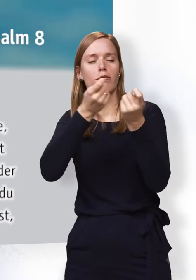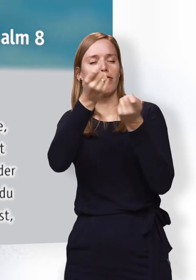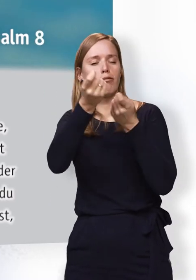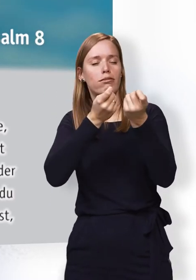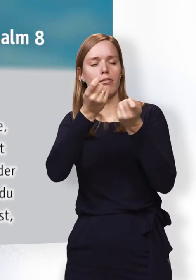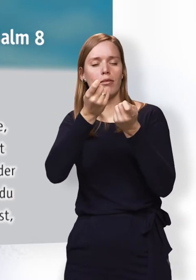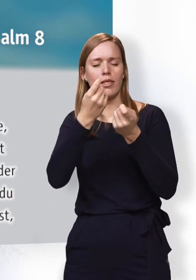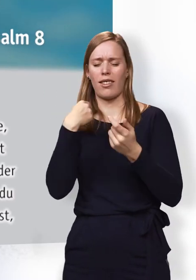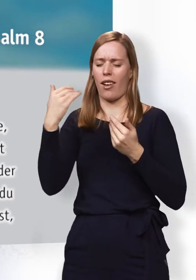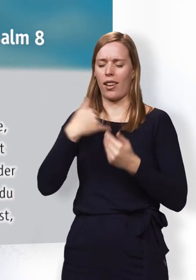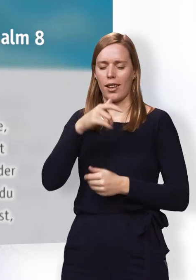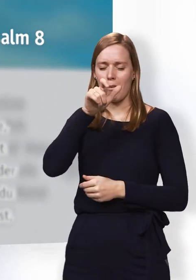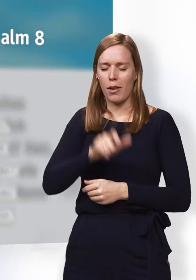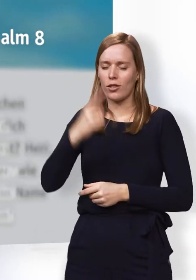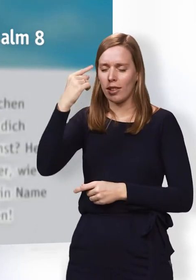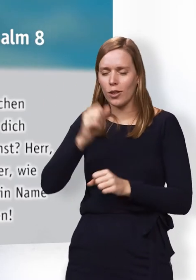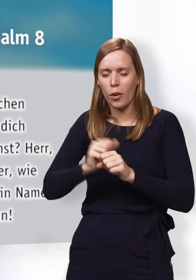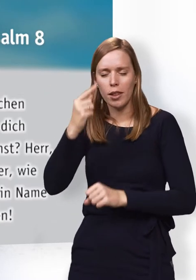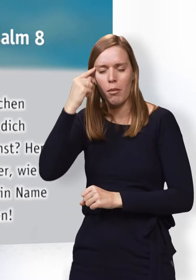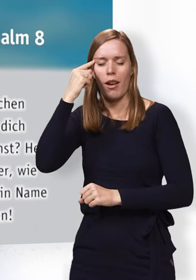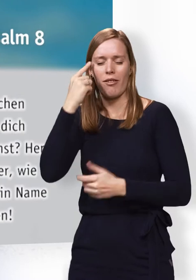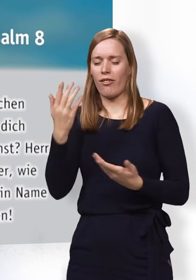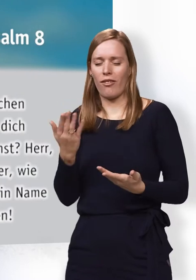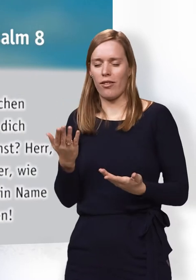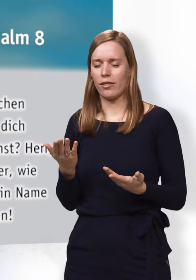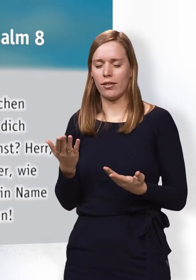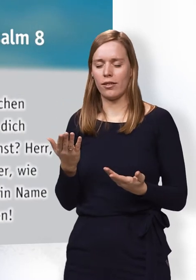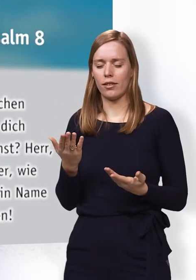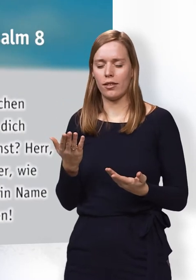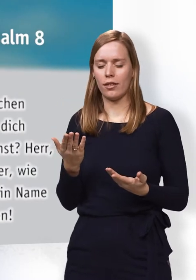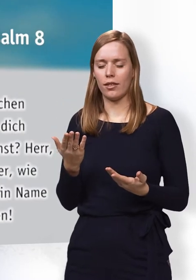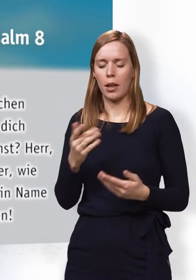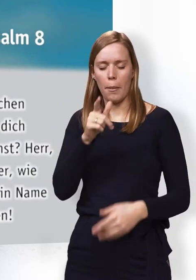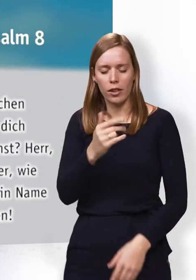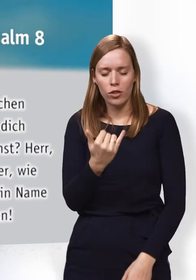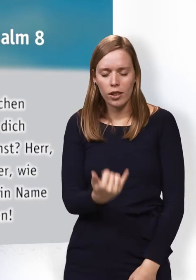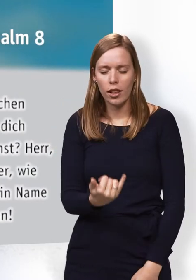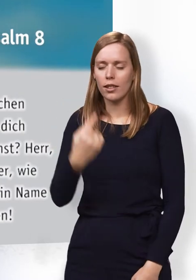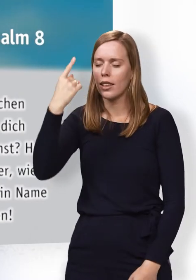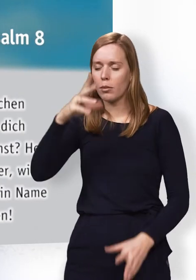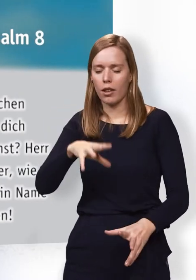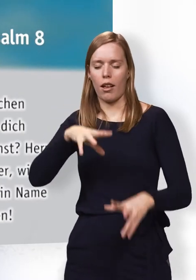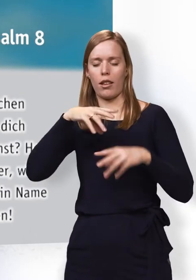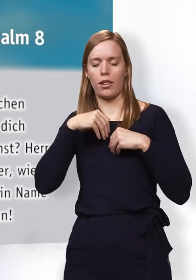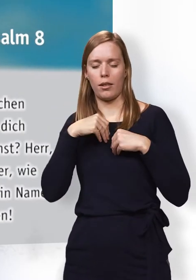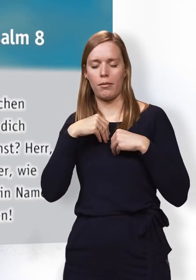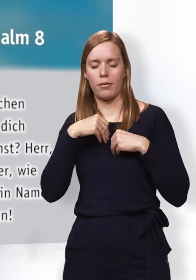der Mensch, dass du seiner gedenkst, und das Menschenkind, dass du dich seiner